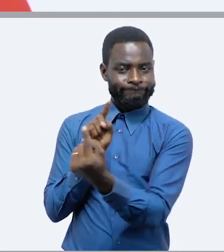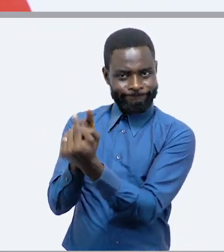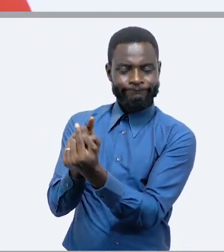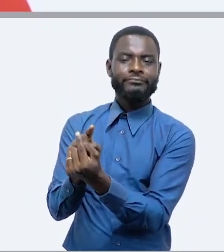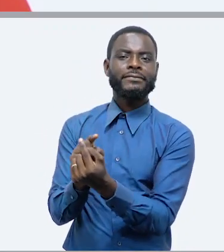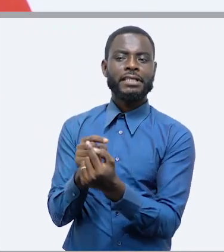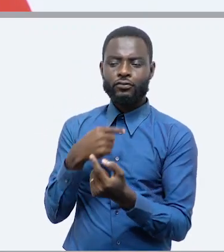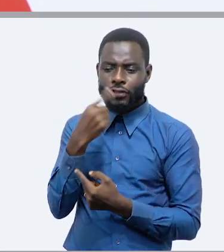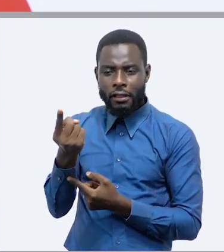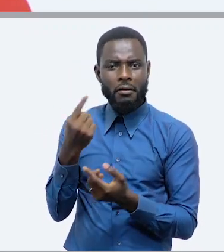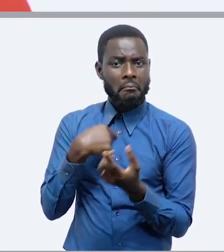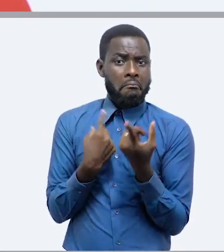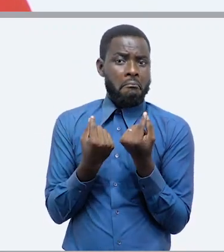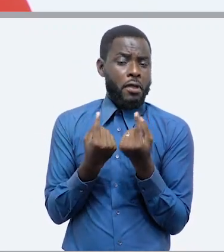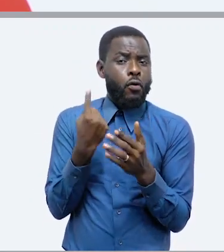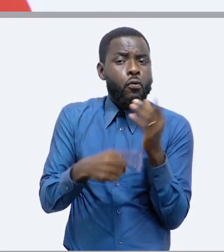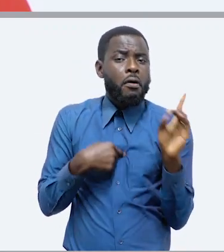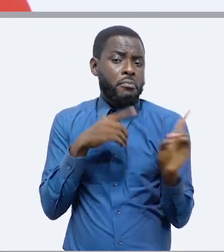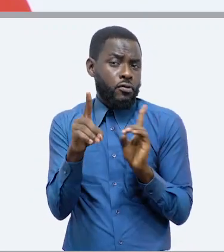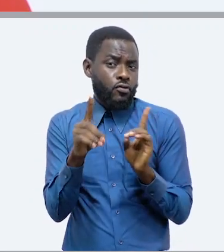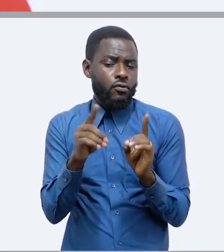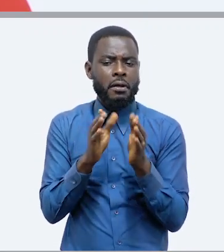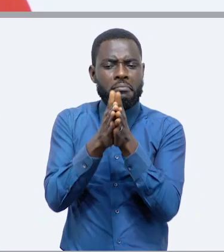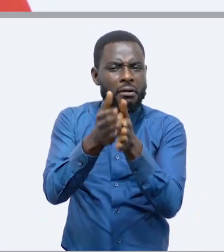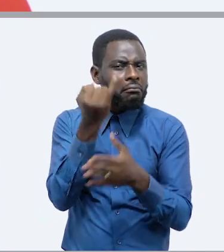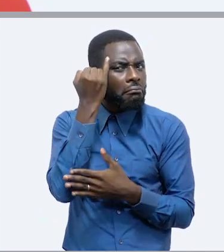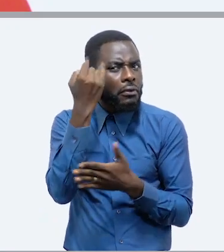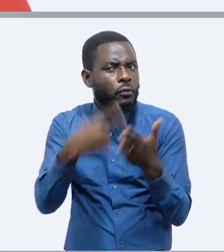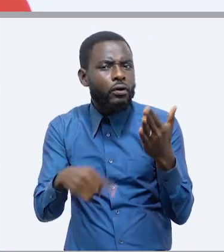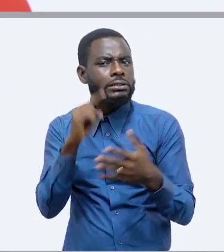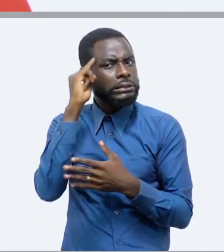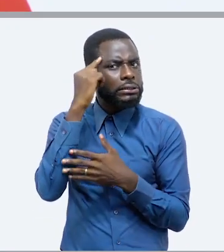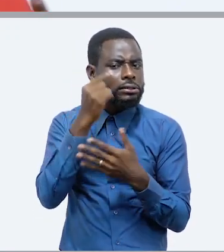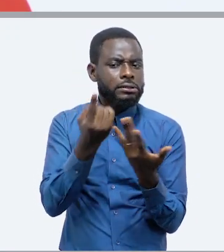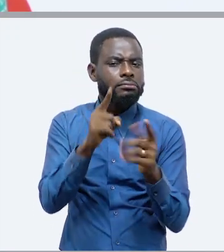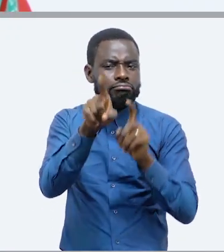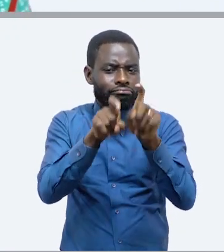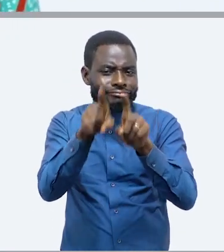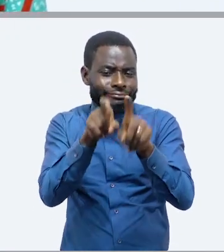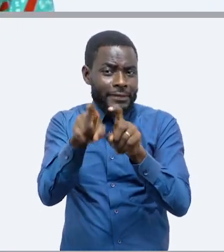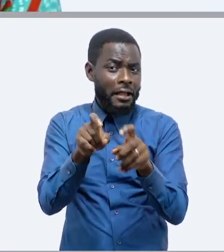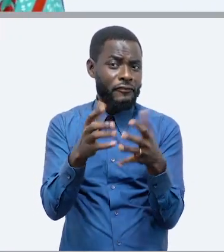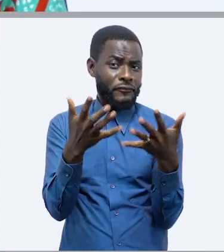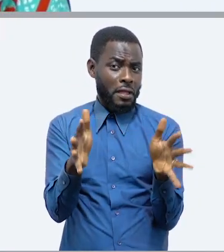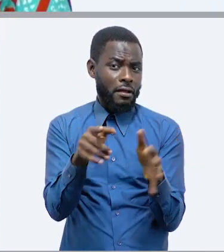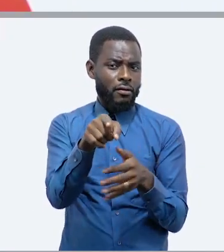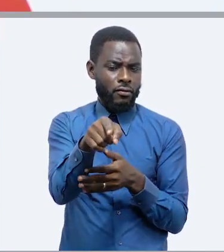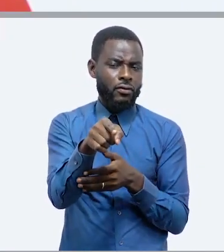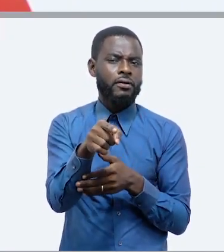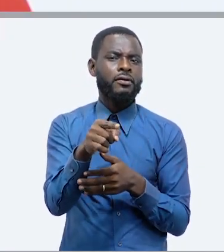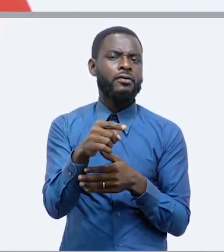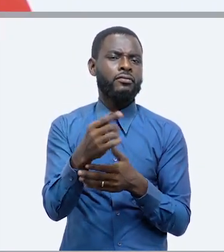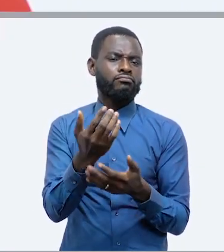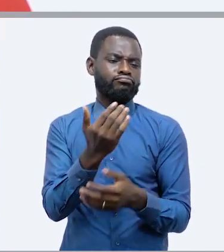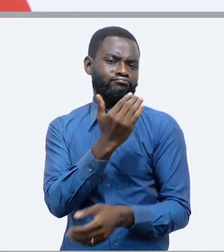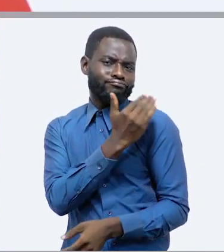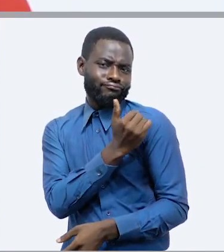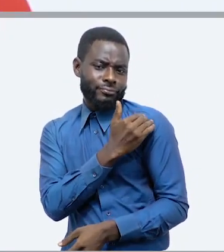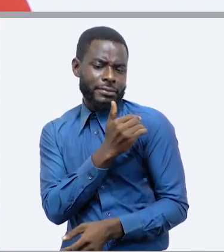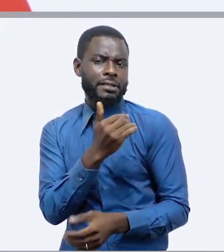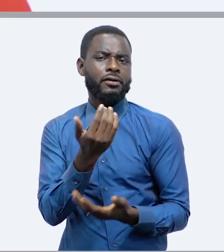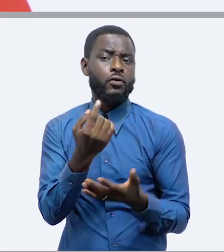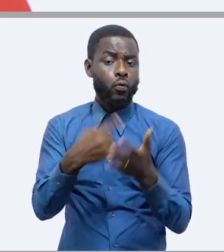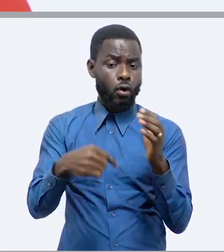na ame chuo hi. Keji ofe na kae. E helio ame shin ye no ni ofio hi. Ne ha ame na ake oje moko ni